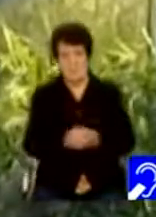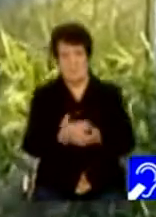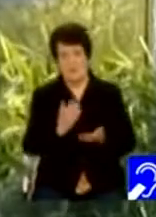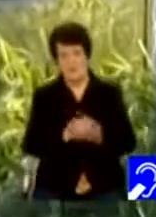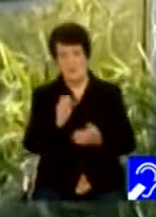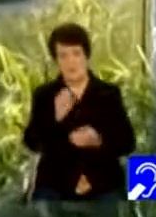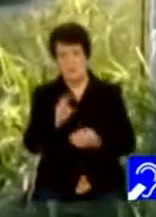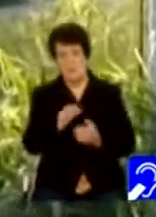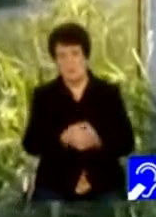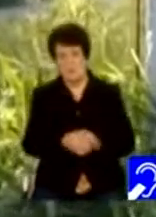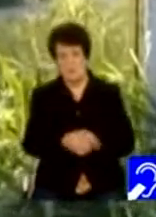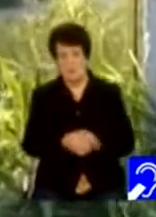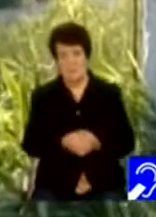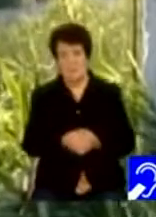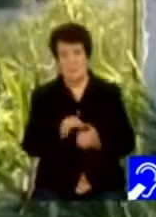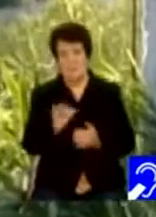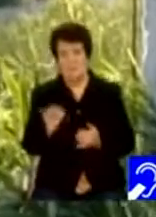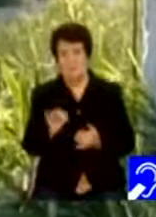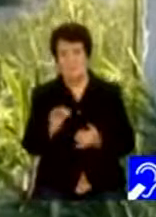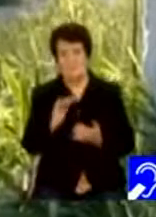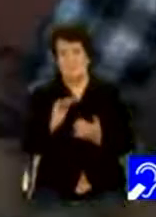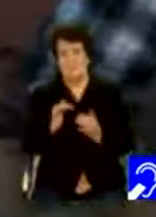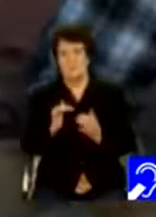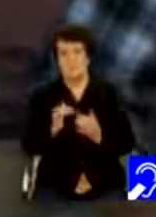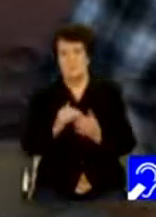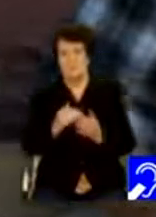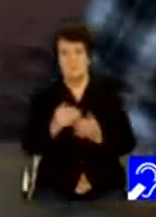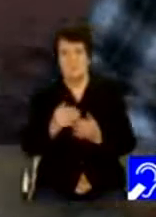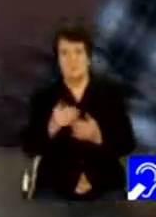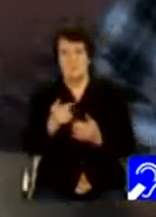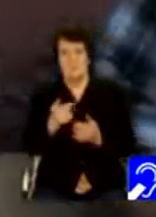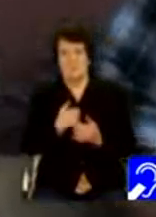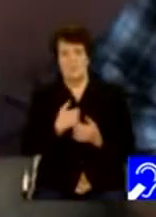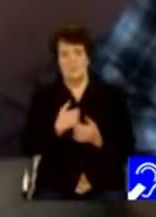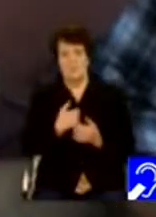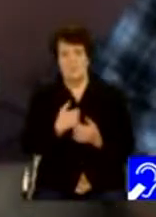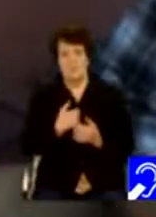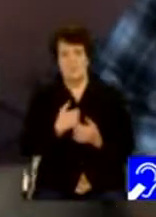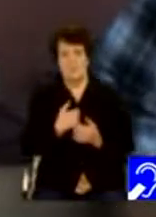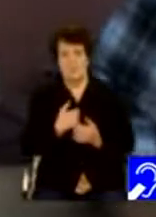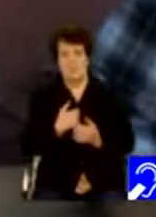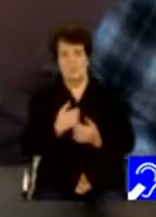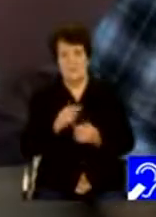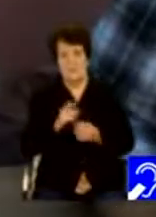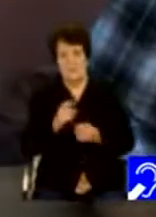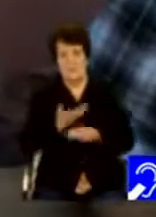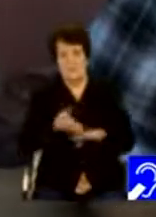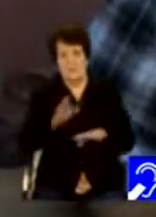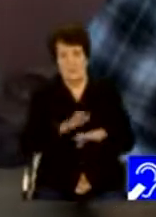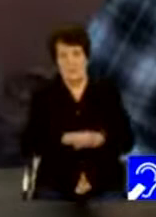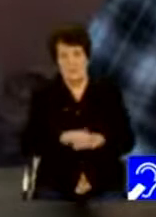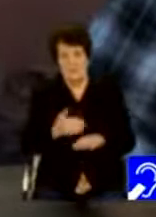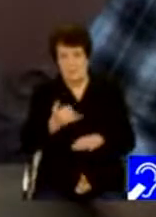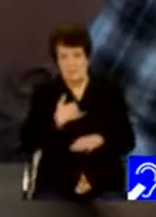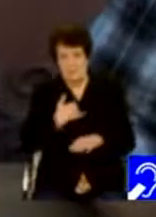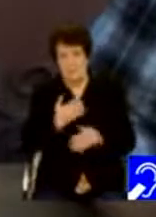nepoței, să vrem să-i vedem să crească în libertate. Nu vrem să știm să ajungă ei și greutate trecem noi amuia,